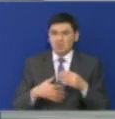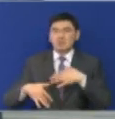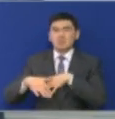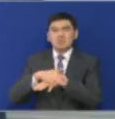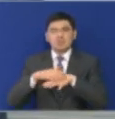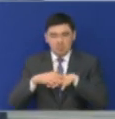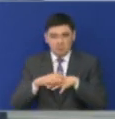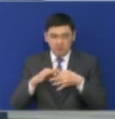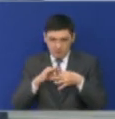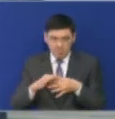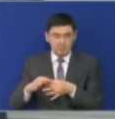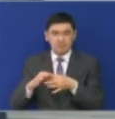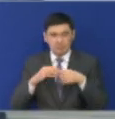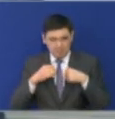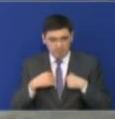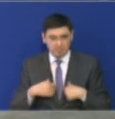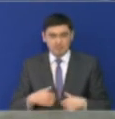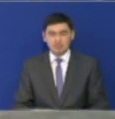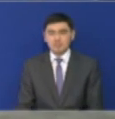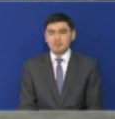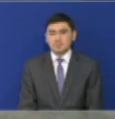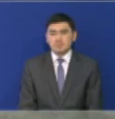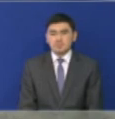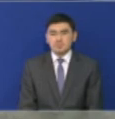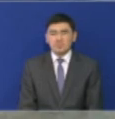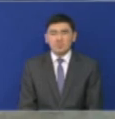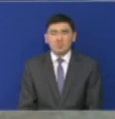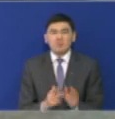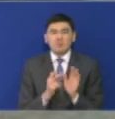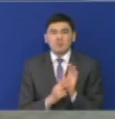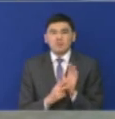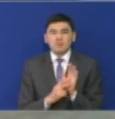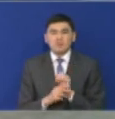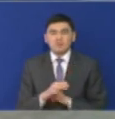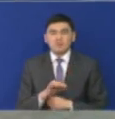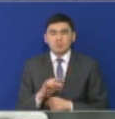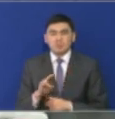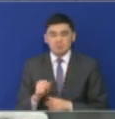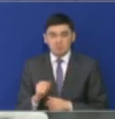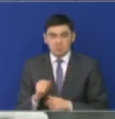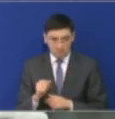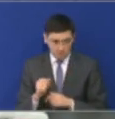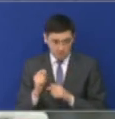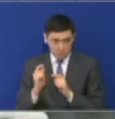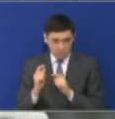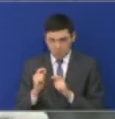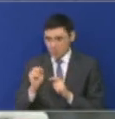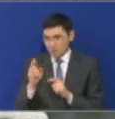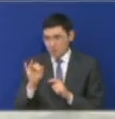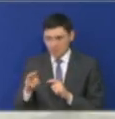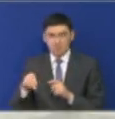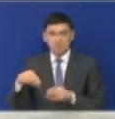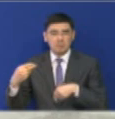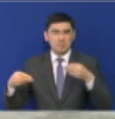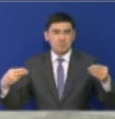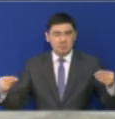стране будет единство и спокойствие. Мы вместе. 80 тонн продовольственного груза будут переданы акимам перечисленных районов. В дальнейшем